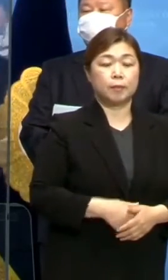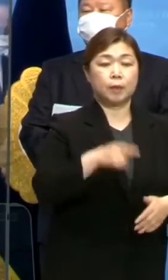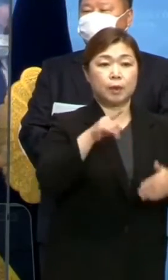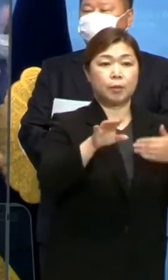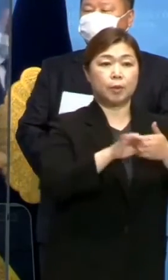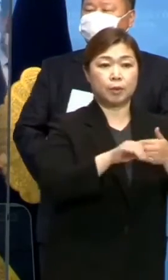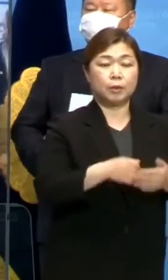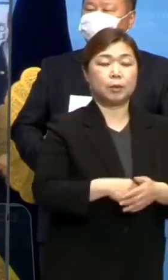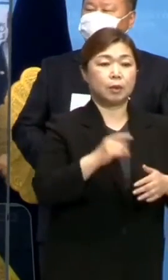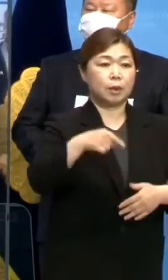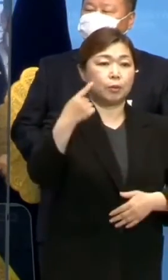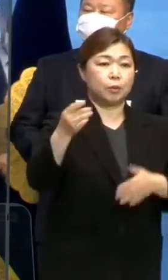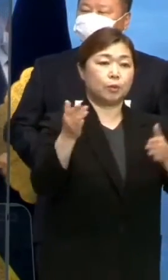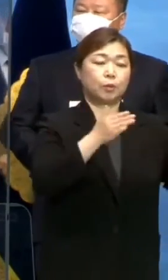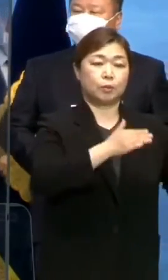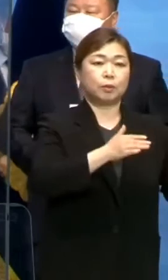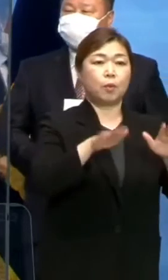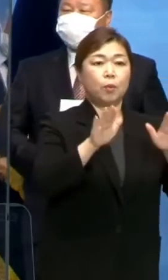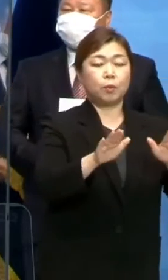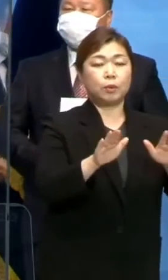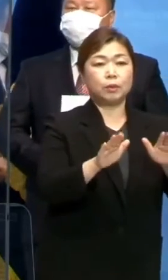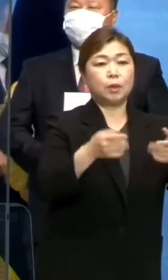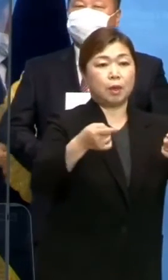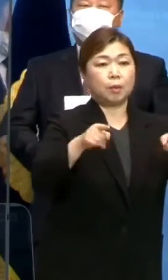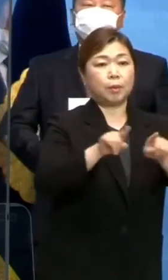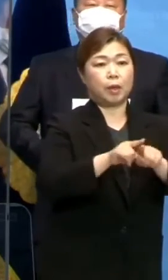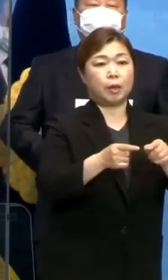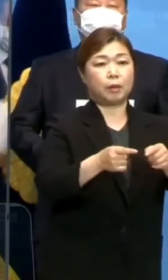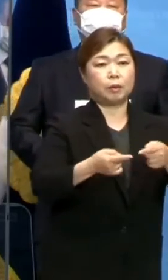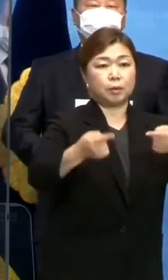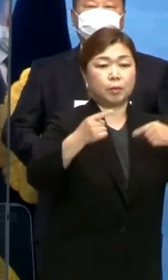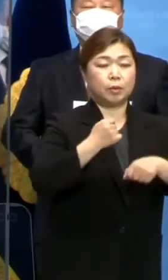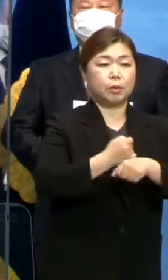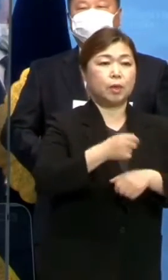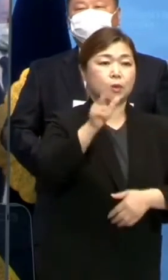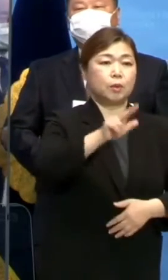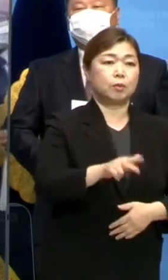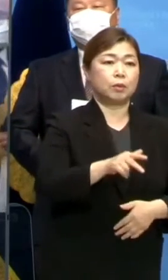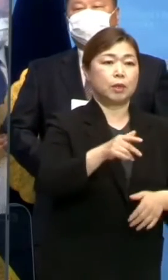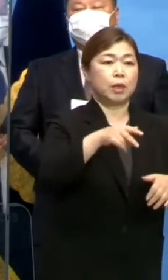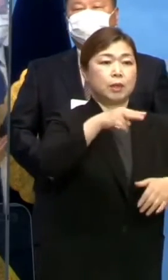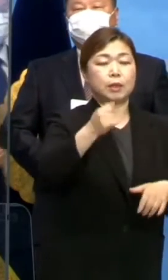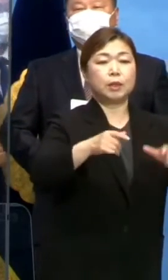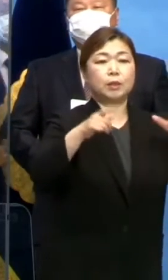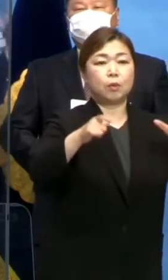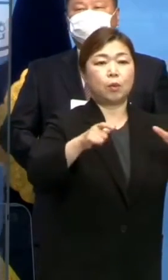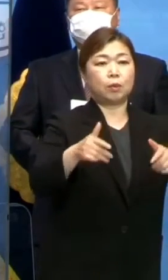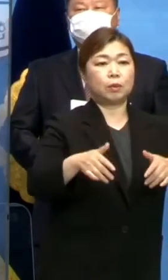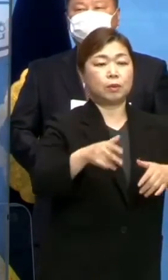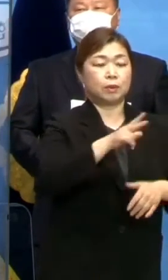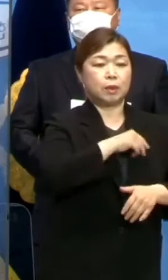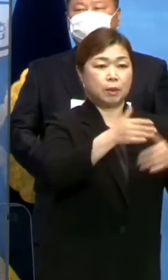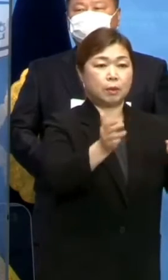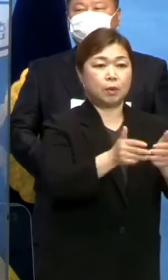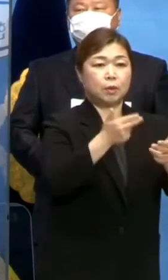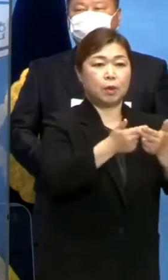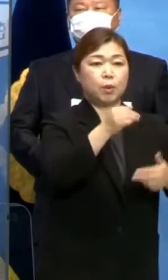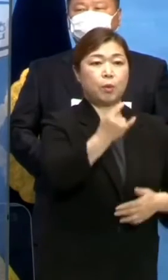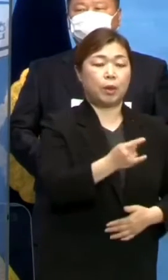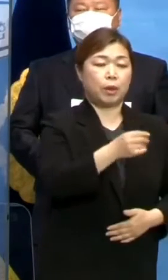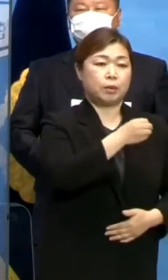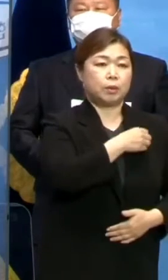어 다음으로 오늘 3타 릴 함께 해주신 전국 시 도 우베 의장단 협의회 소속의